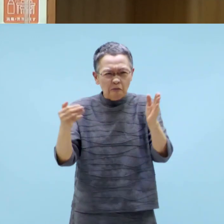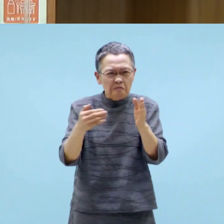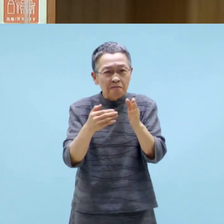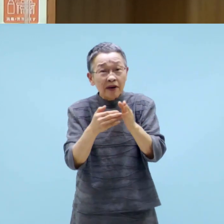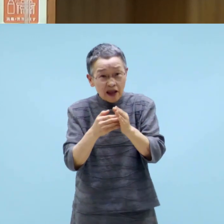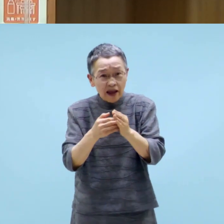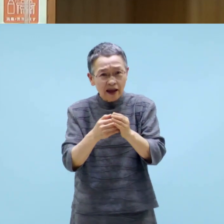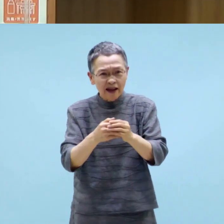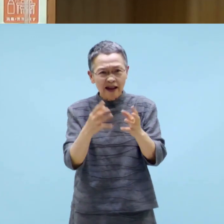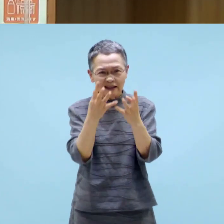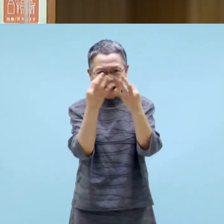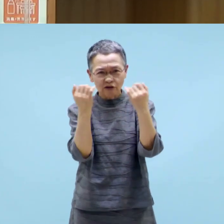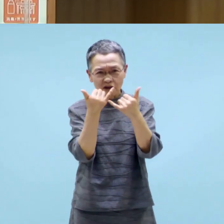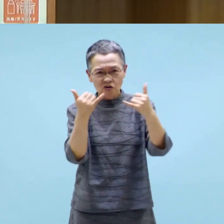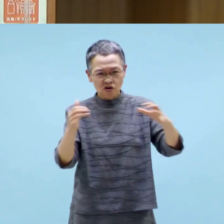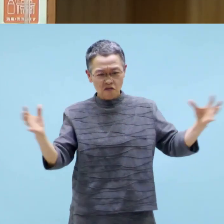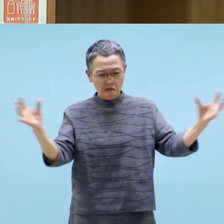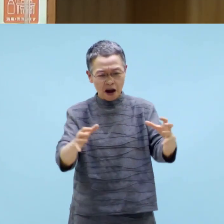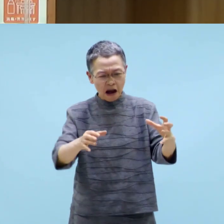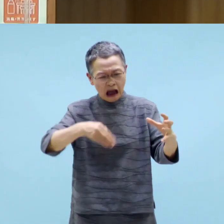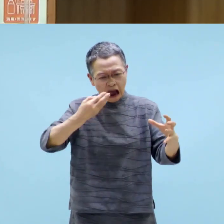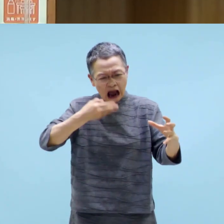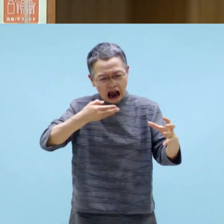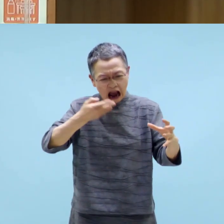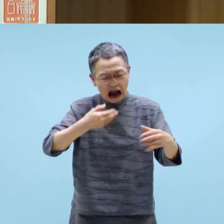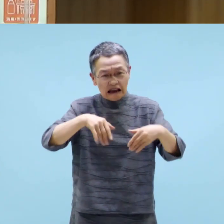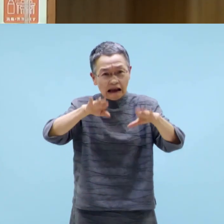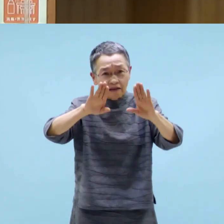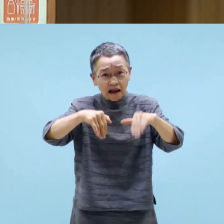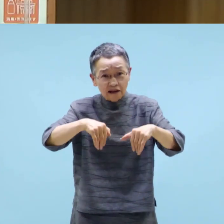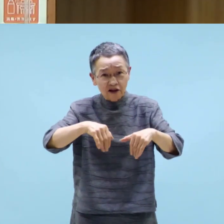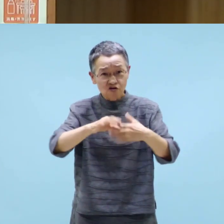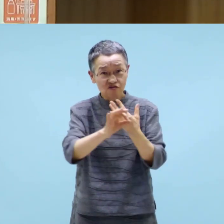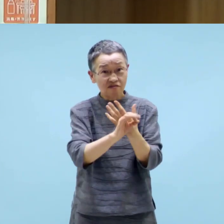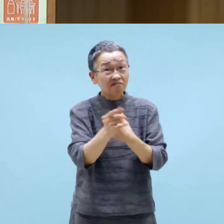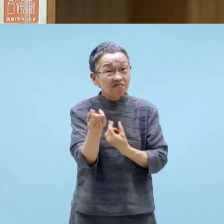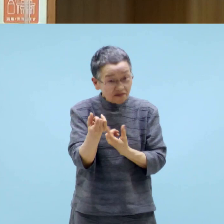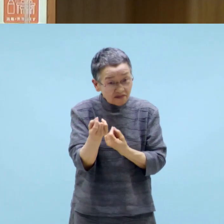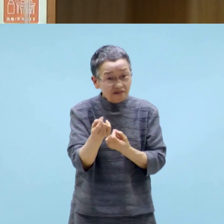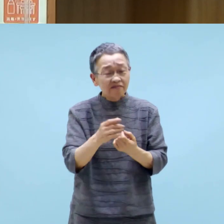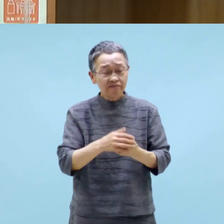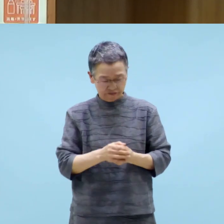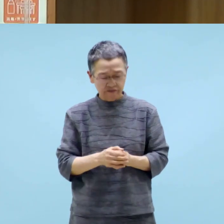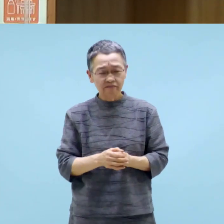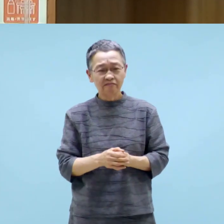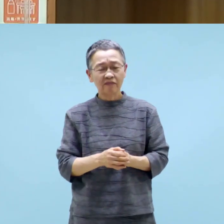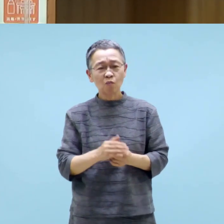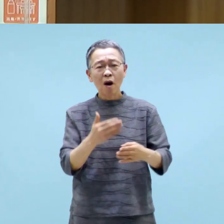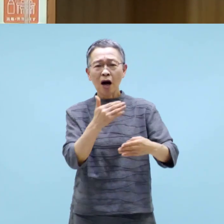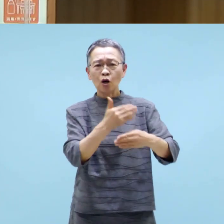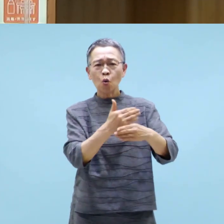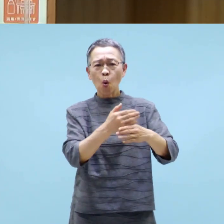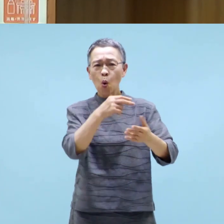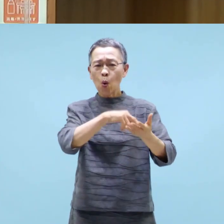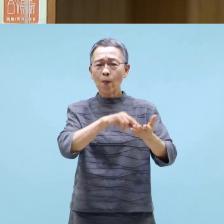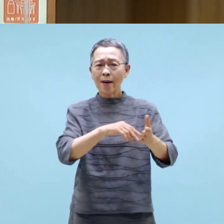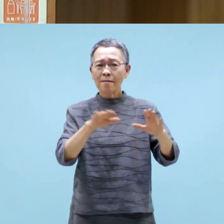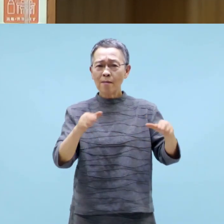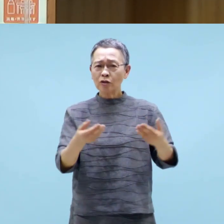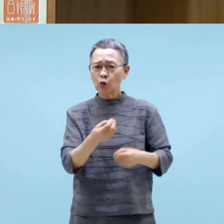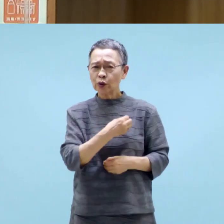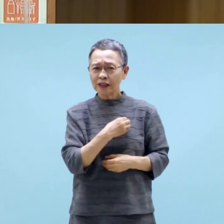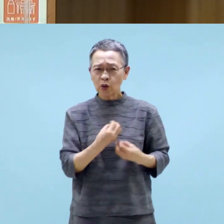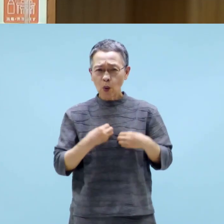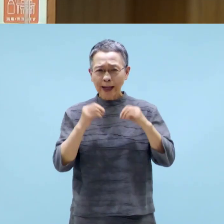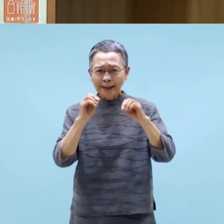4人ずつ会食してたということでありますけれども、まあ、これはですね、道では職員の感染防